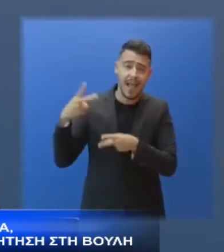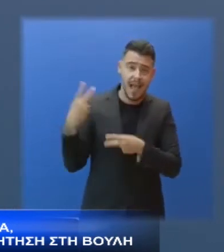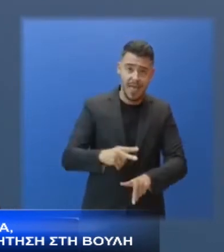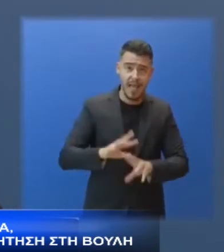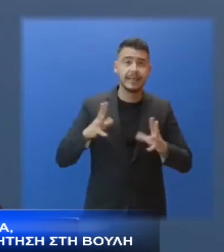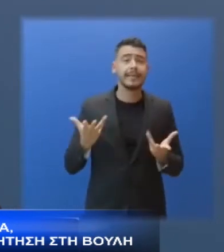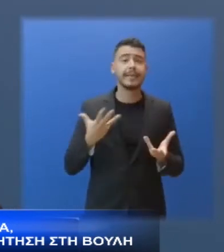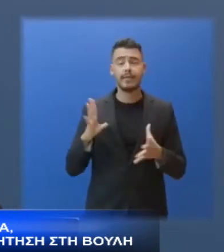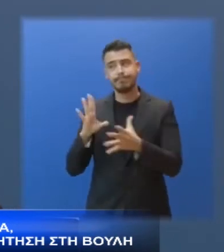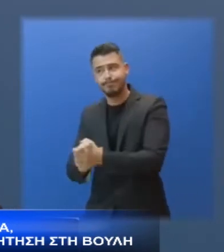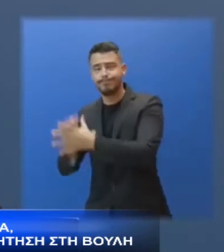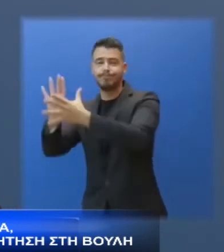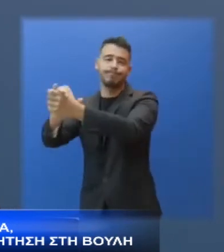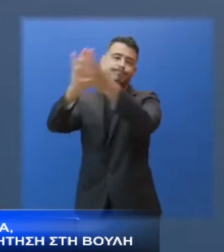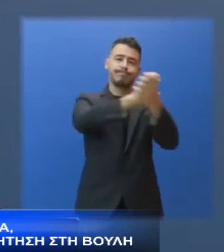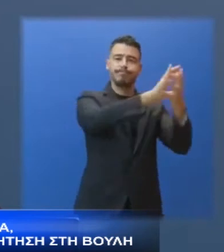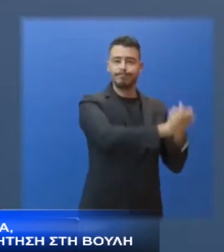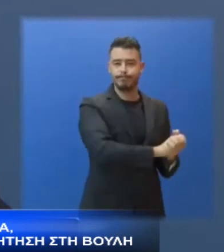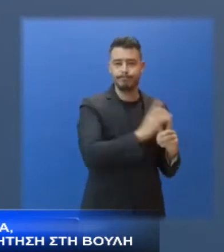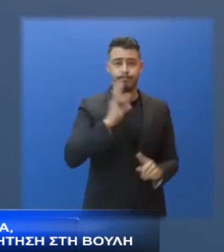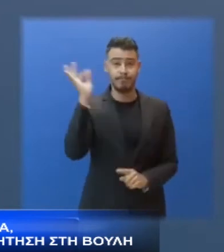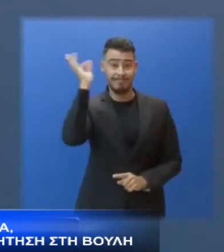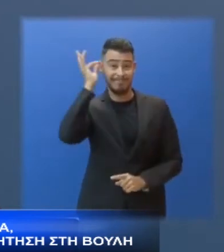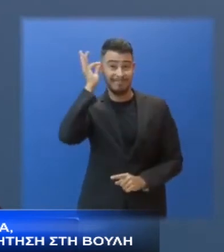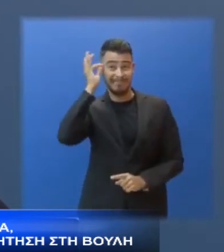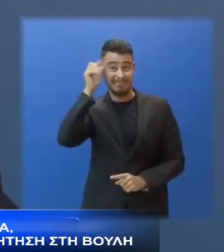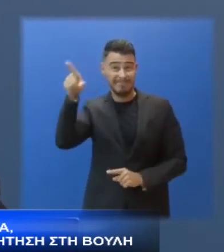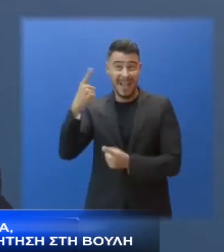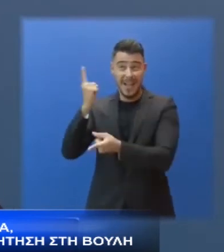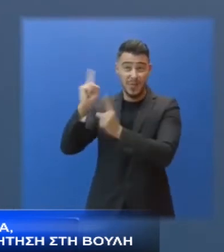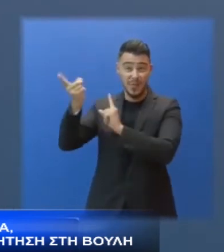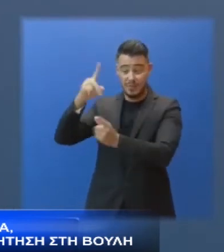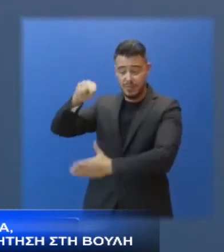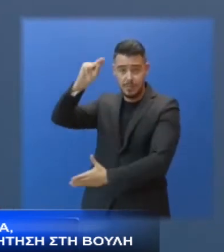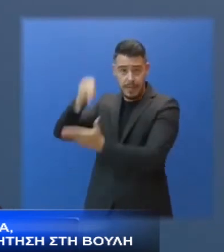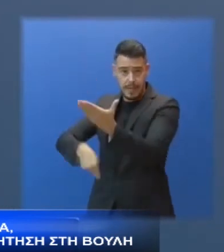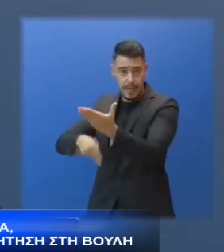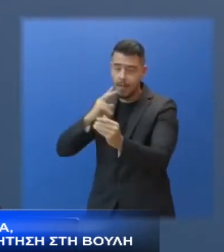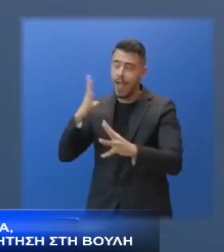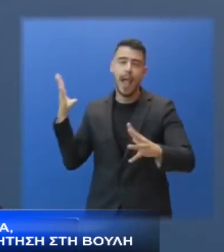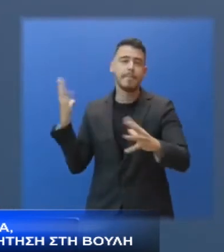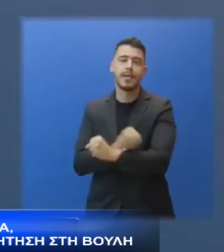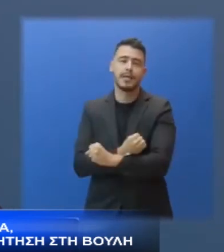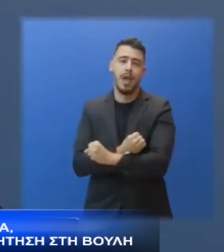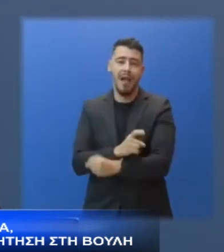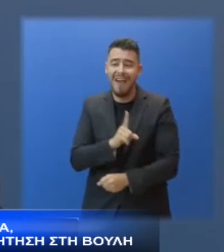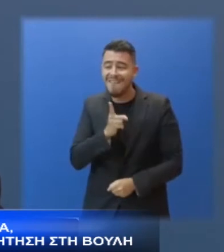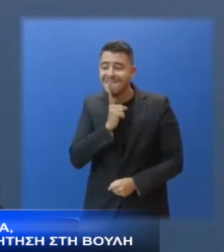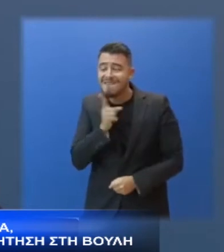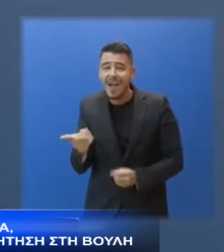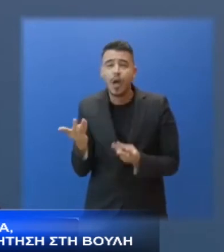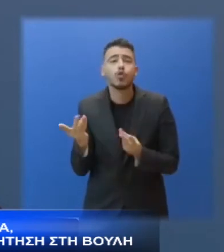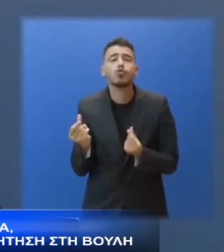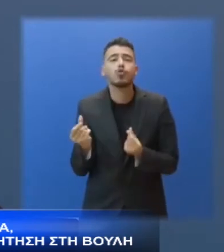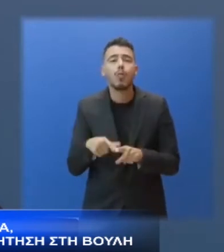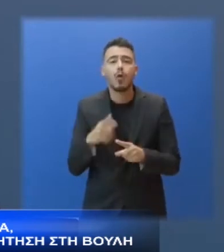Η Συμφωνία με τη Γαλλία αποτελεί μια τεράστια εθνική επιτυχία. Ταυτόχρονα όμως είναι και ένα ιστορική σημασία βήμα τόσο για την